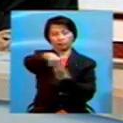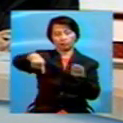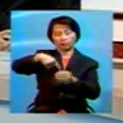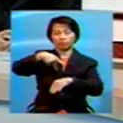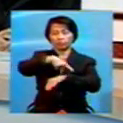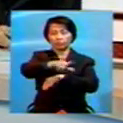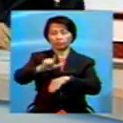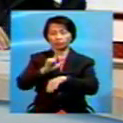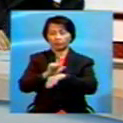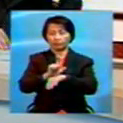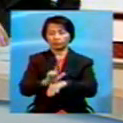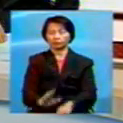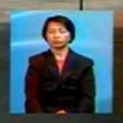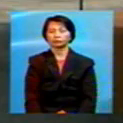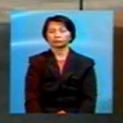Pulau